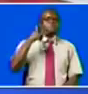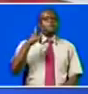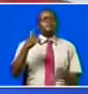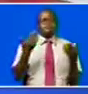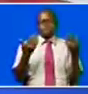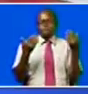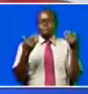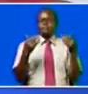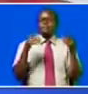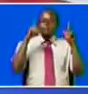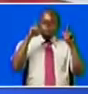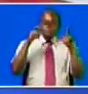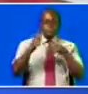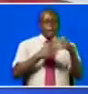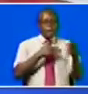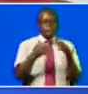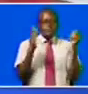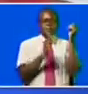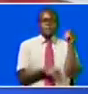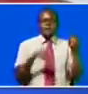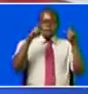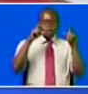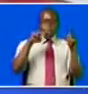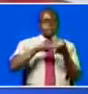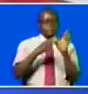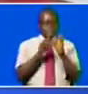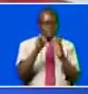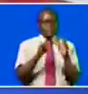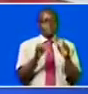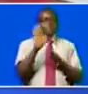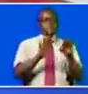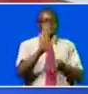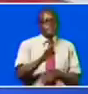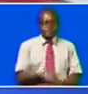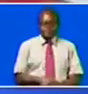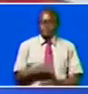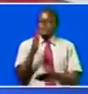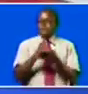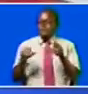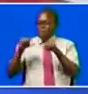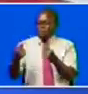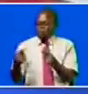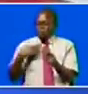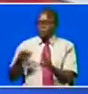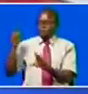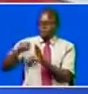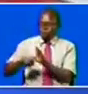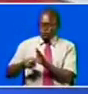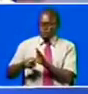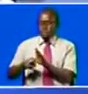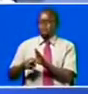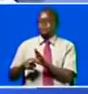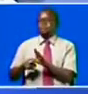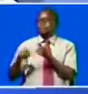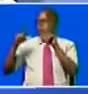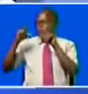na wanazungumza kwa zile groups mbaya mbaya, hiyo ndio tabia yake. Hiyo ni tabia yake. Kwa sababu kuna groups zingine pia watu wameingia WhatsApp. Unapata hizo groups